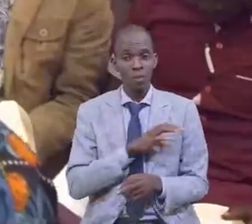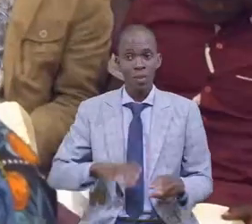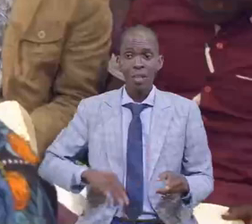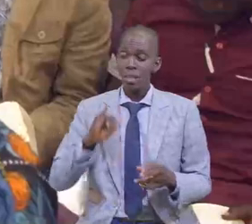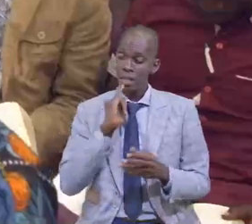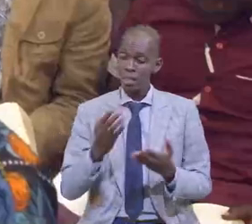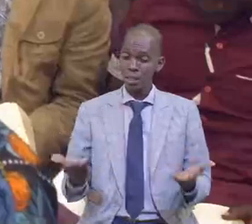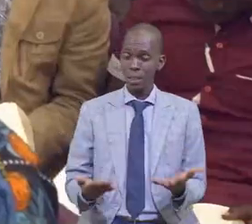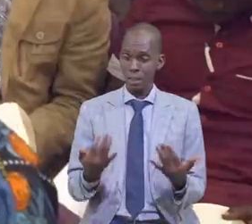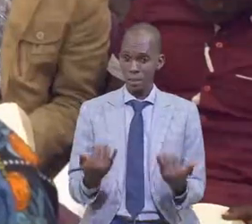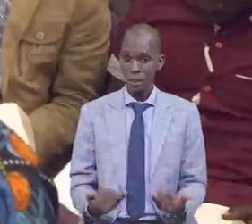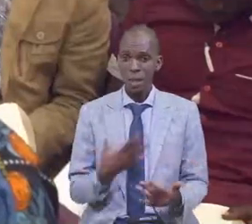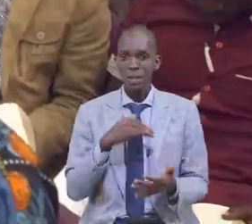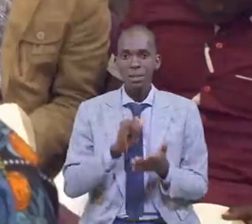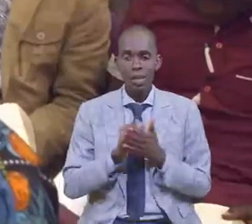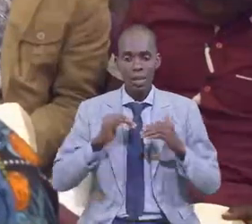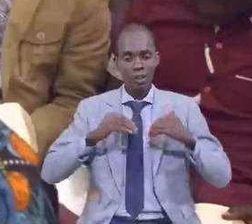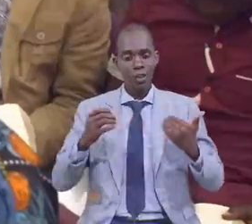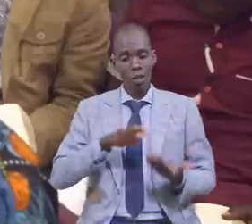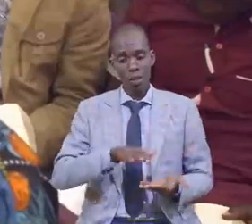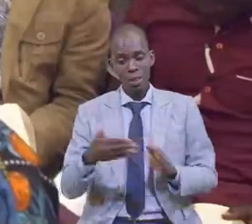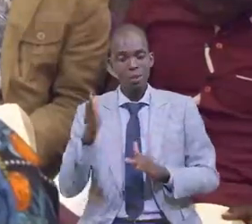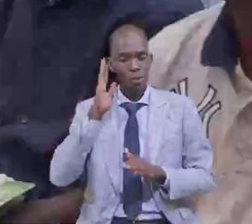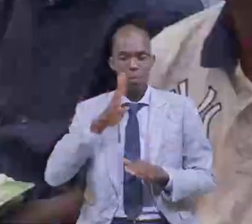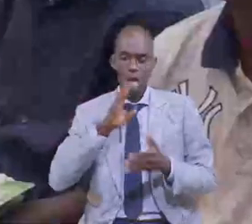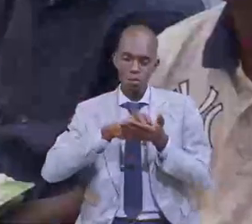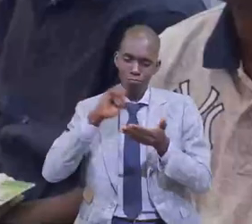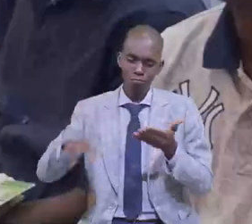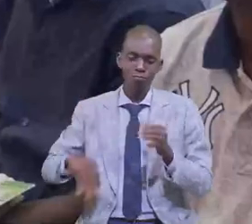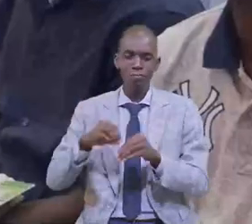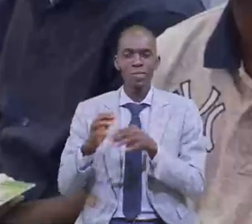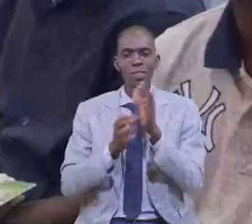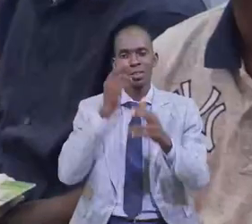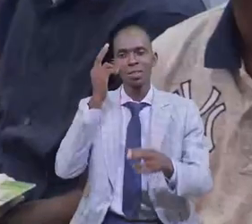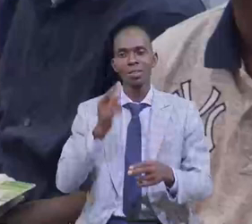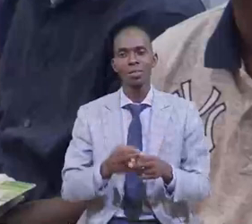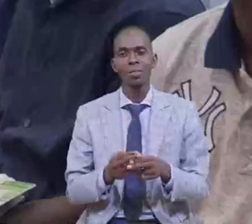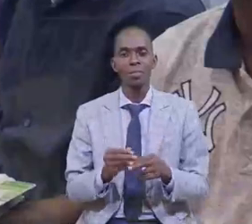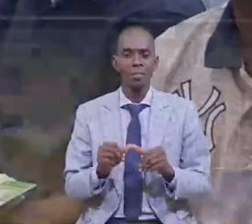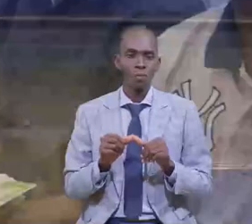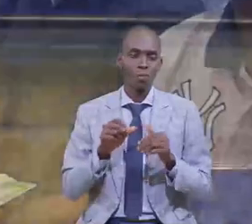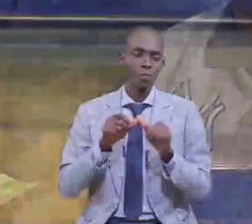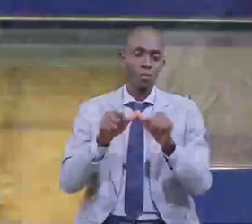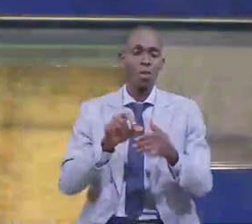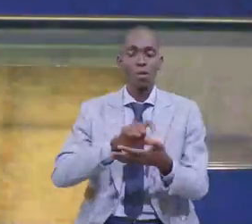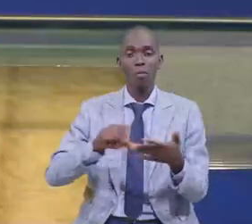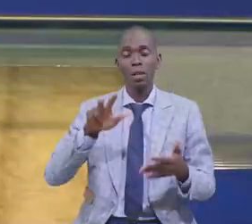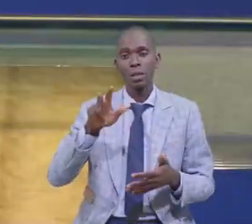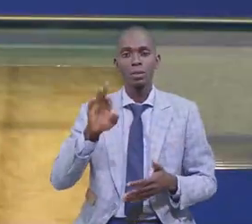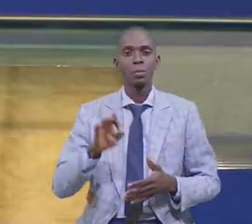et la mort prématurée sera annulée au nom de Jésus-Christ. Verset